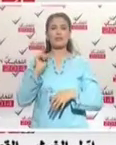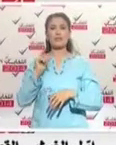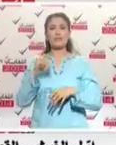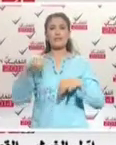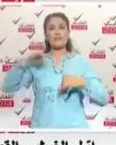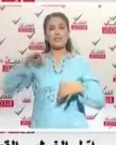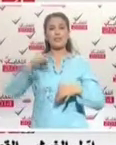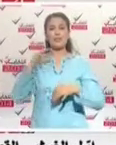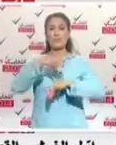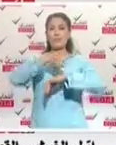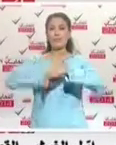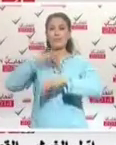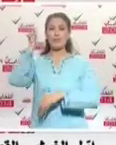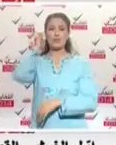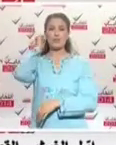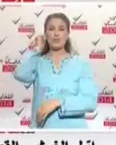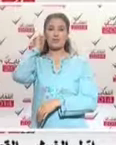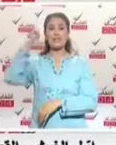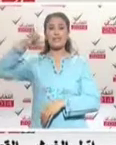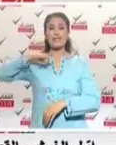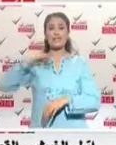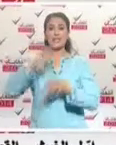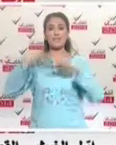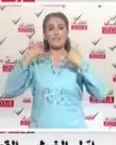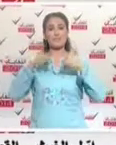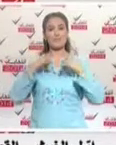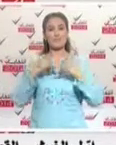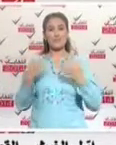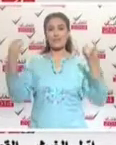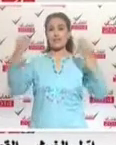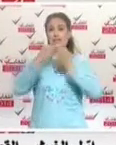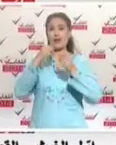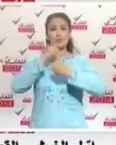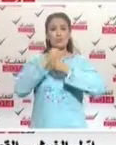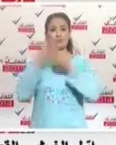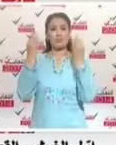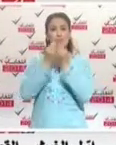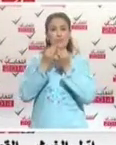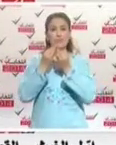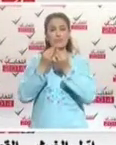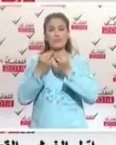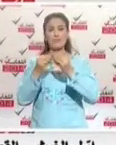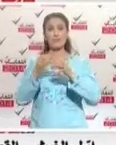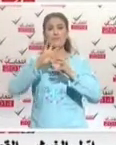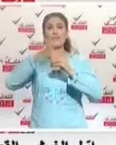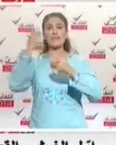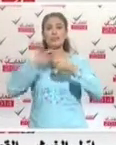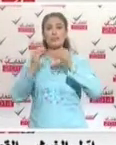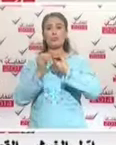بين الشباب القصرين وما بين في الجزائر ونسعونا احنا باش نحلو